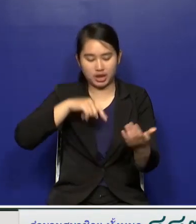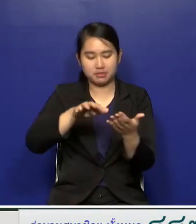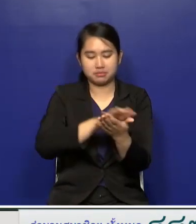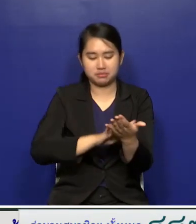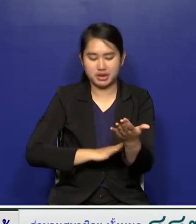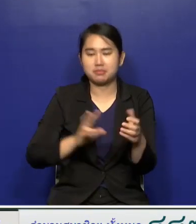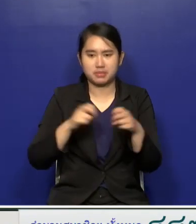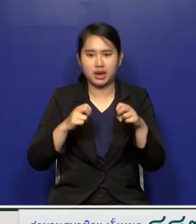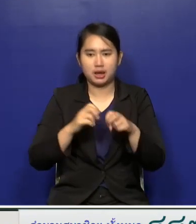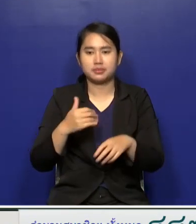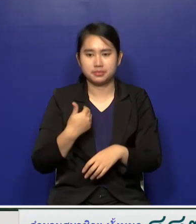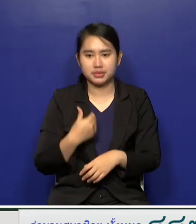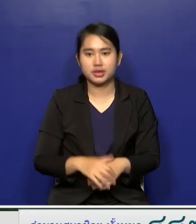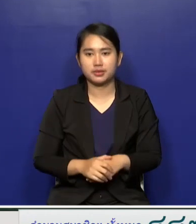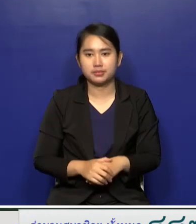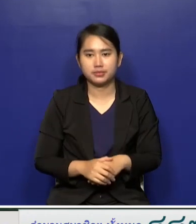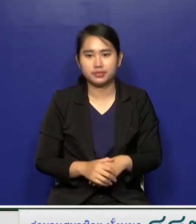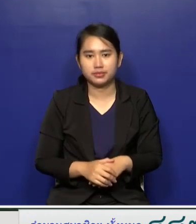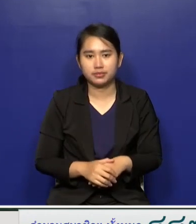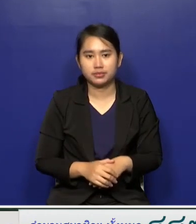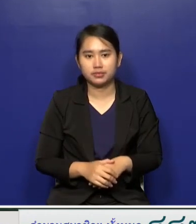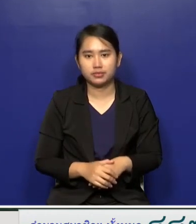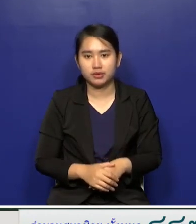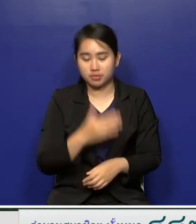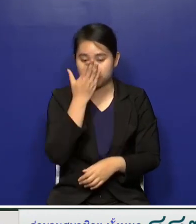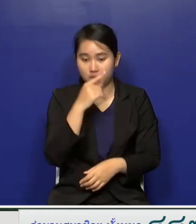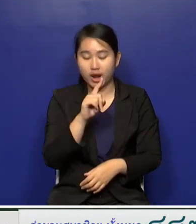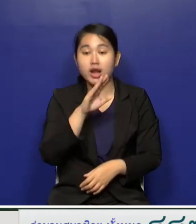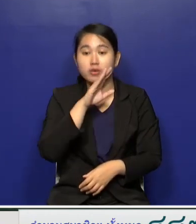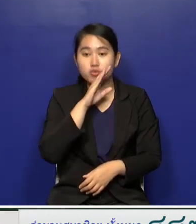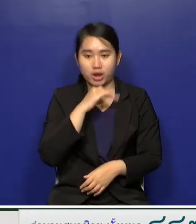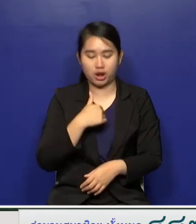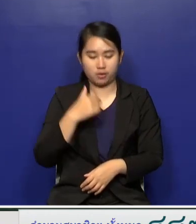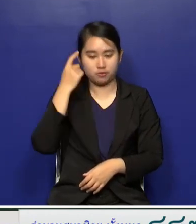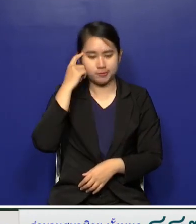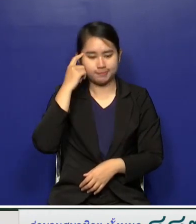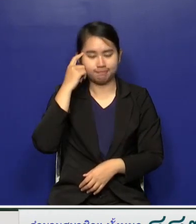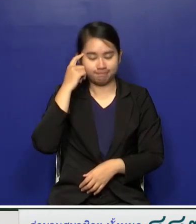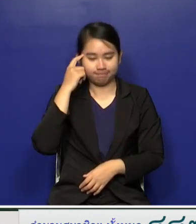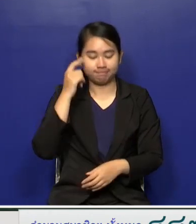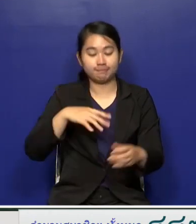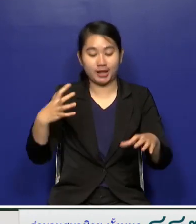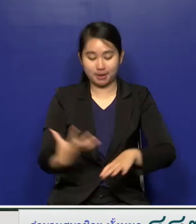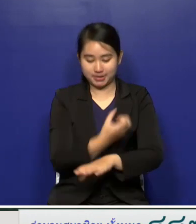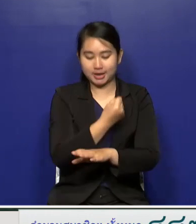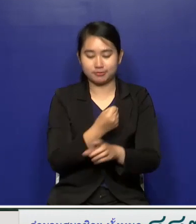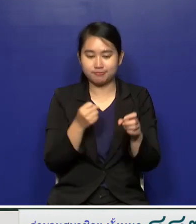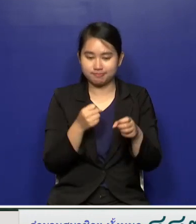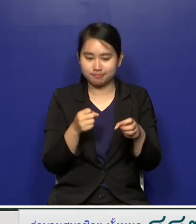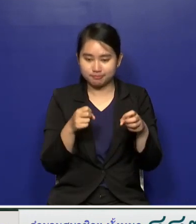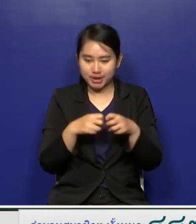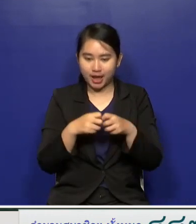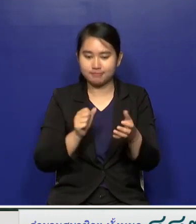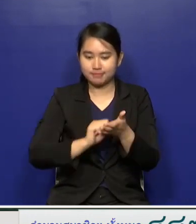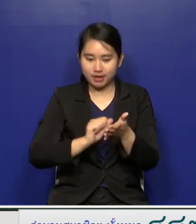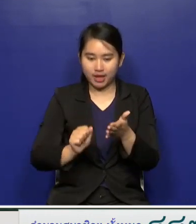มีปัญหาเพราะว่าถ้าเราคิดว่าการกระจายอำนาจเป็นทางออกของประเทศที่เปิ